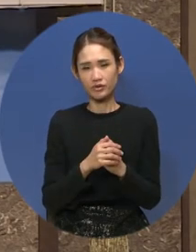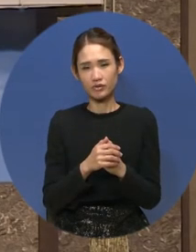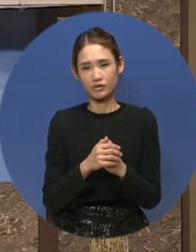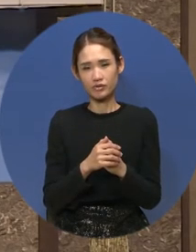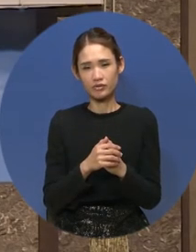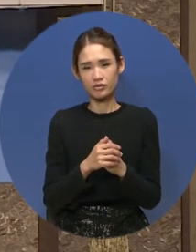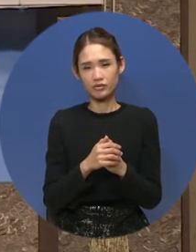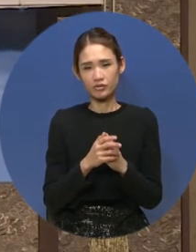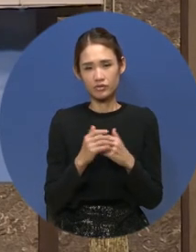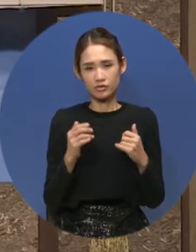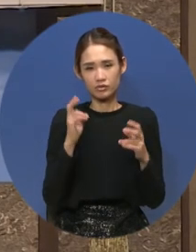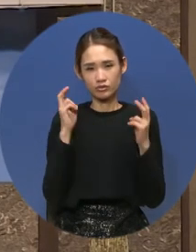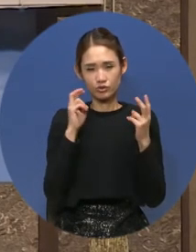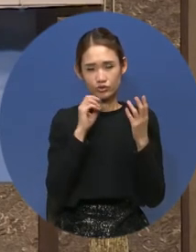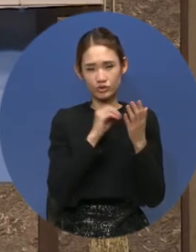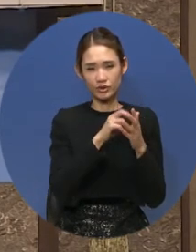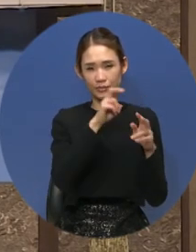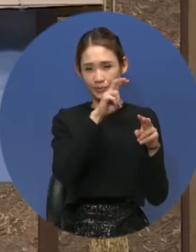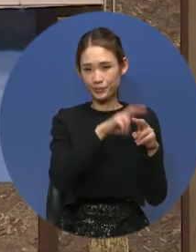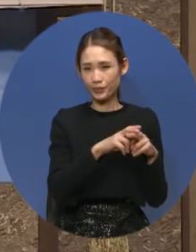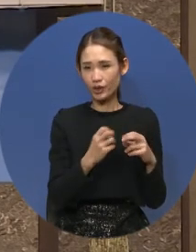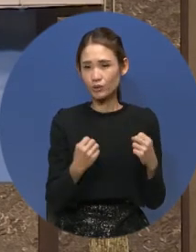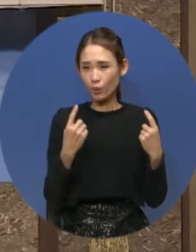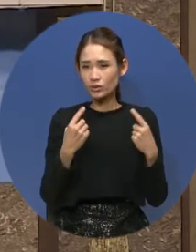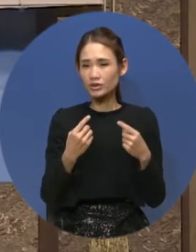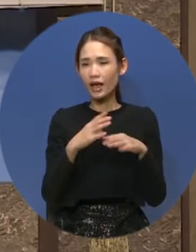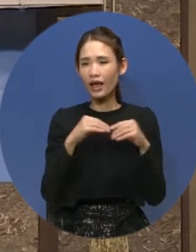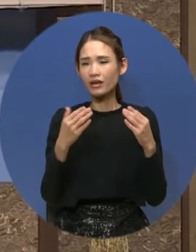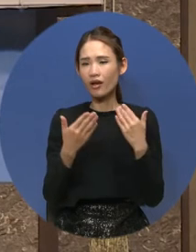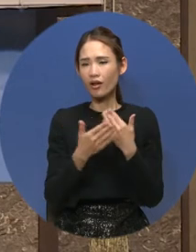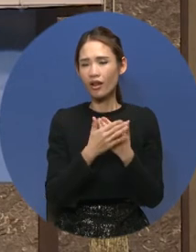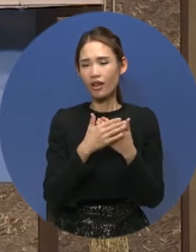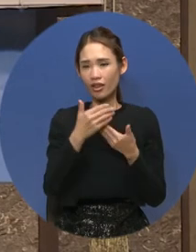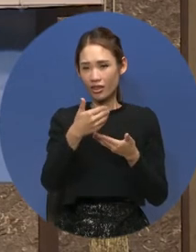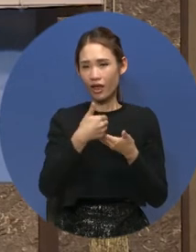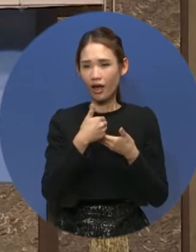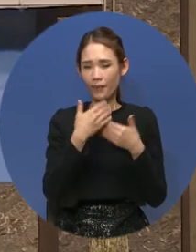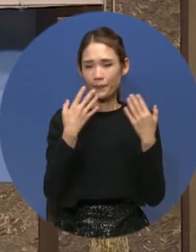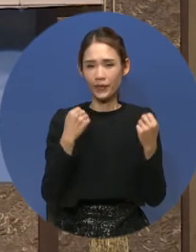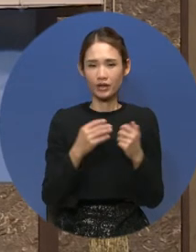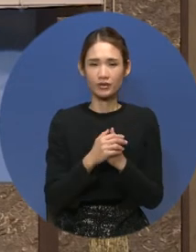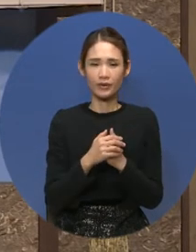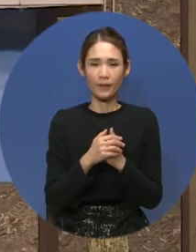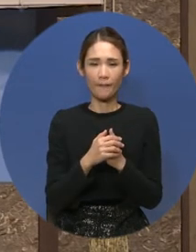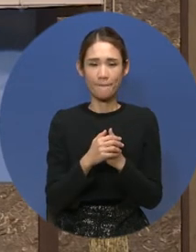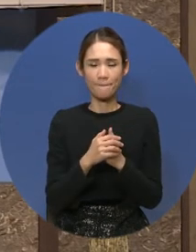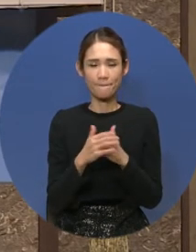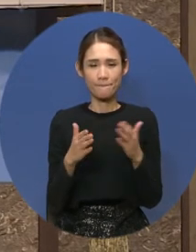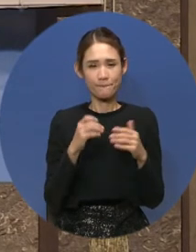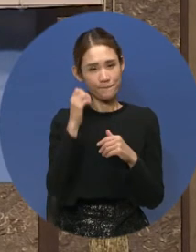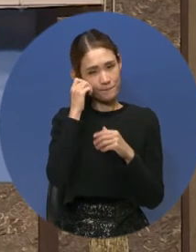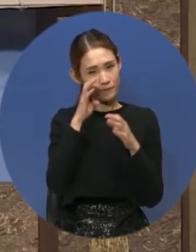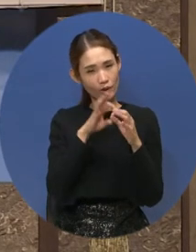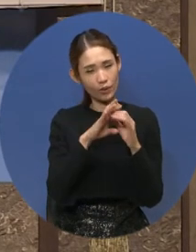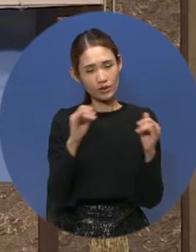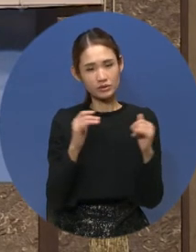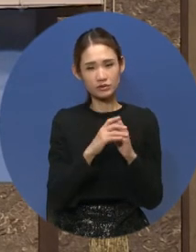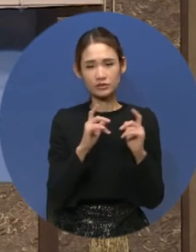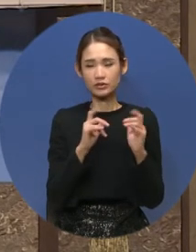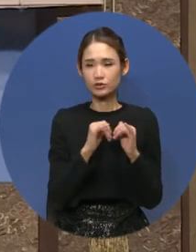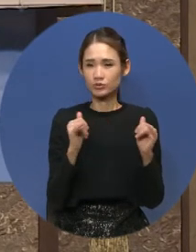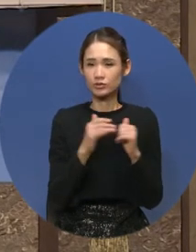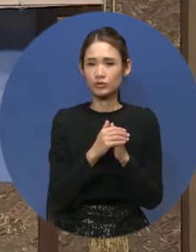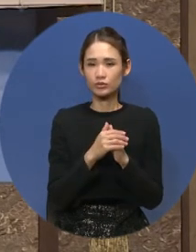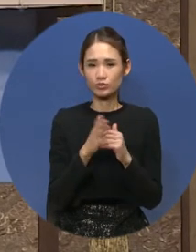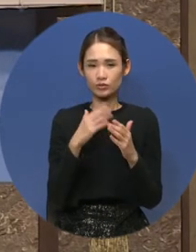국민분들이 취임하자마자 그것만 해결해 달라는 요청이 있었고요. 그래서 그거를 그쪽 노점상 관계자 또 지역